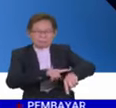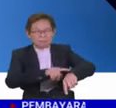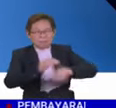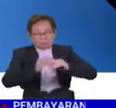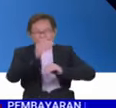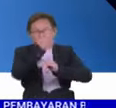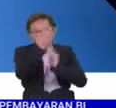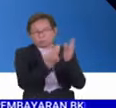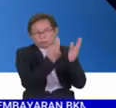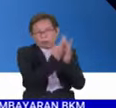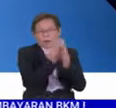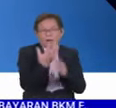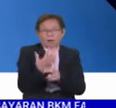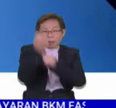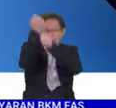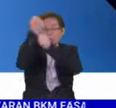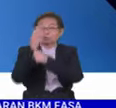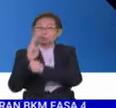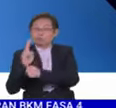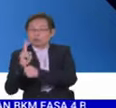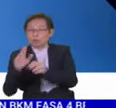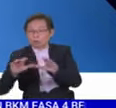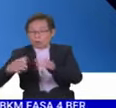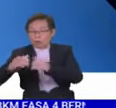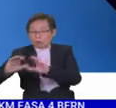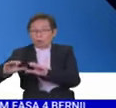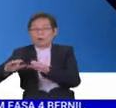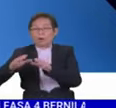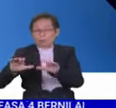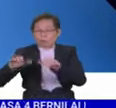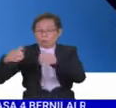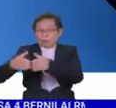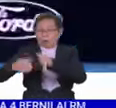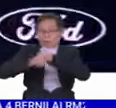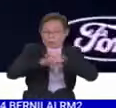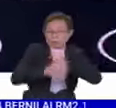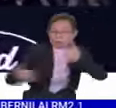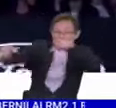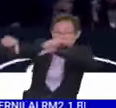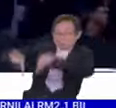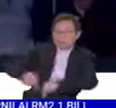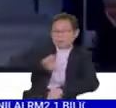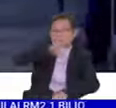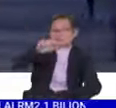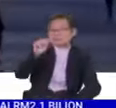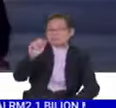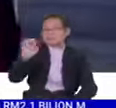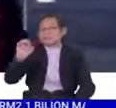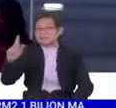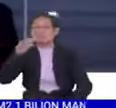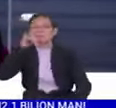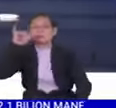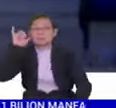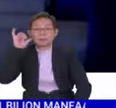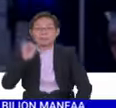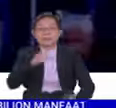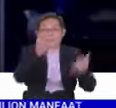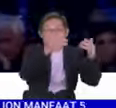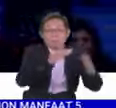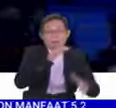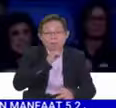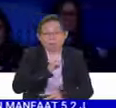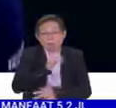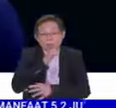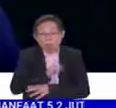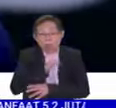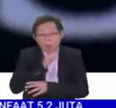2 jam. Ini kemenangan kedua Stricker di peringkat kumpulan selepas dia membuka kempen dengan menewaskan Jack Draper semalam. Pemain berusia 20